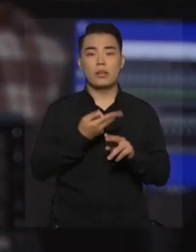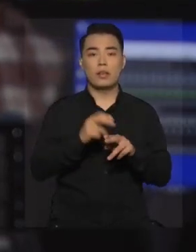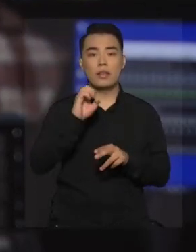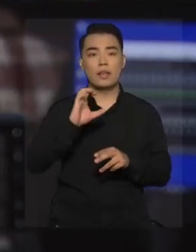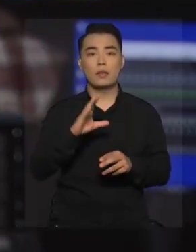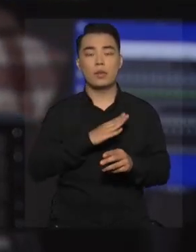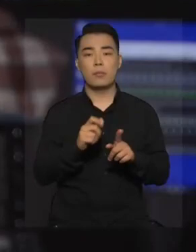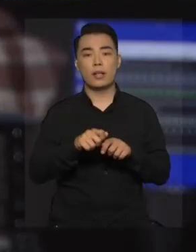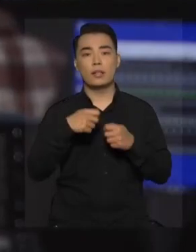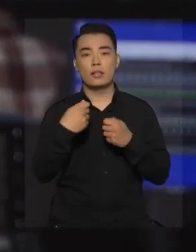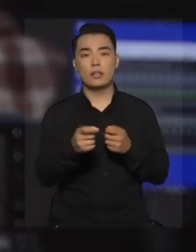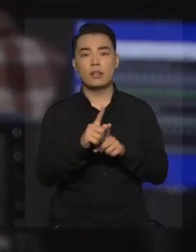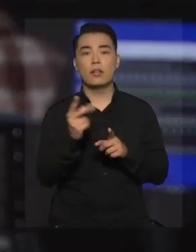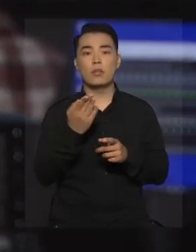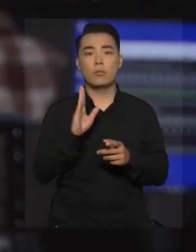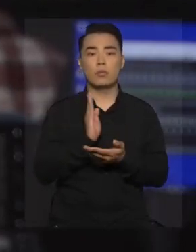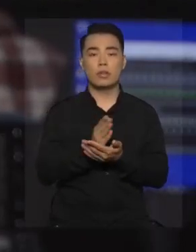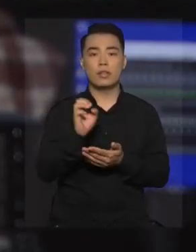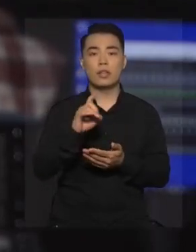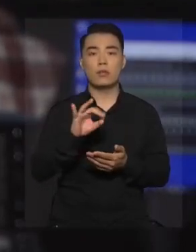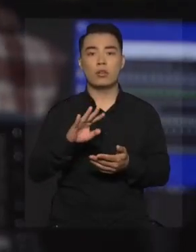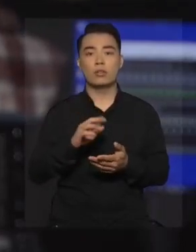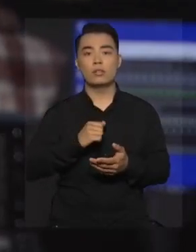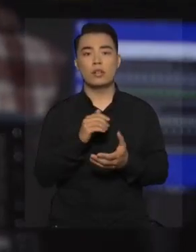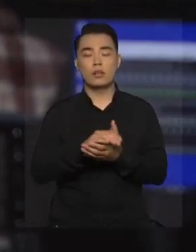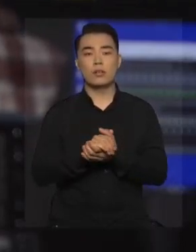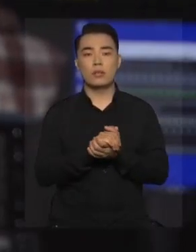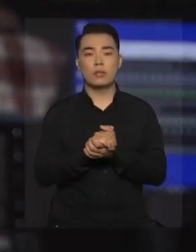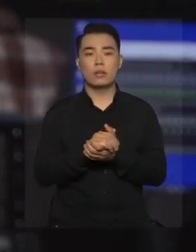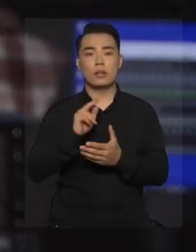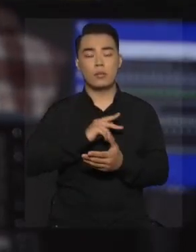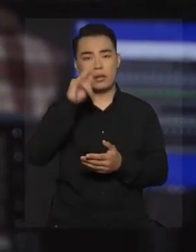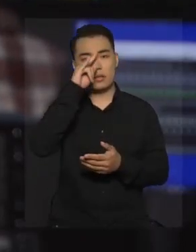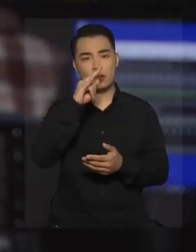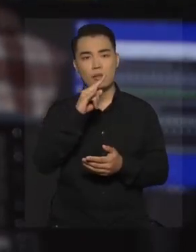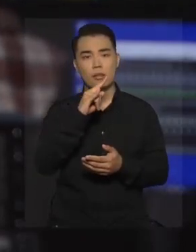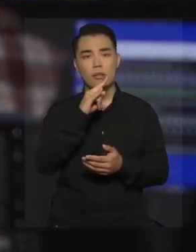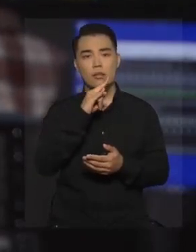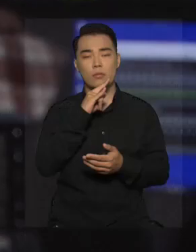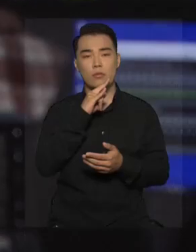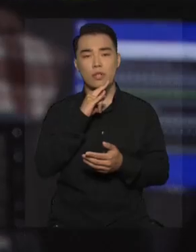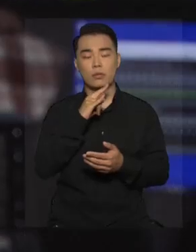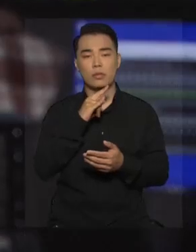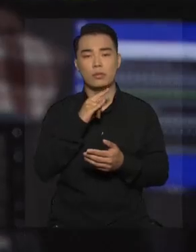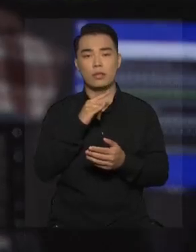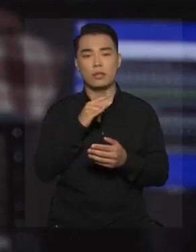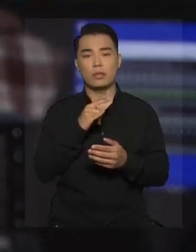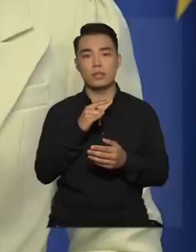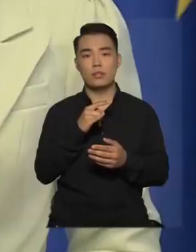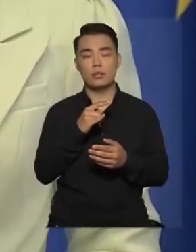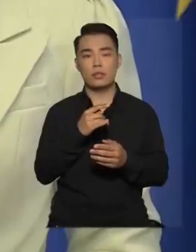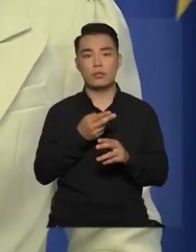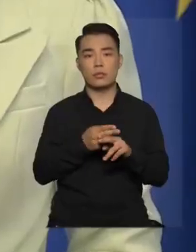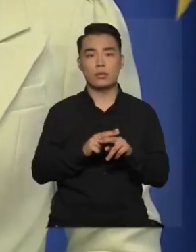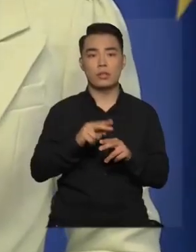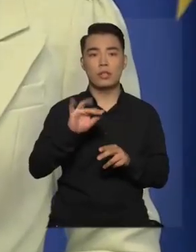Представитель ЕС поделился тем, каким образом Евросоюз будет в дальнейшем работать с Казахстаном по данному вопросу. Моя коллега